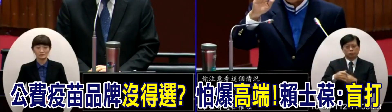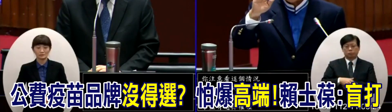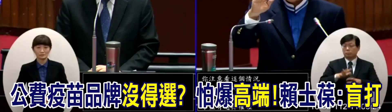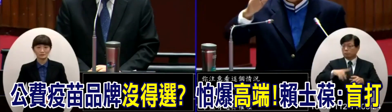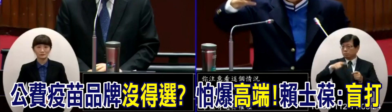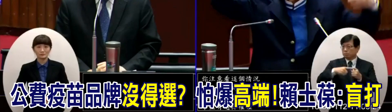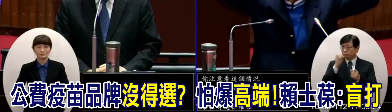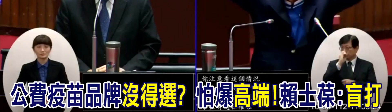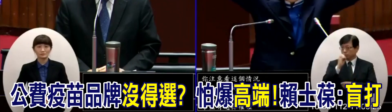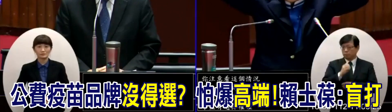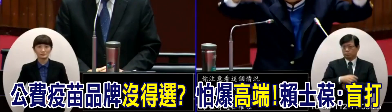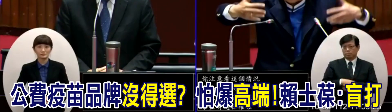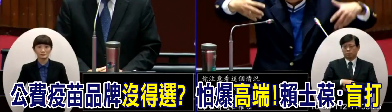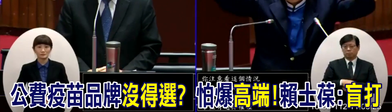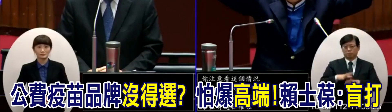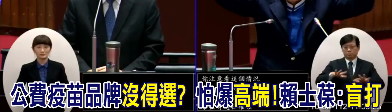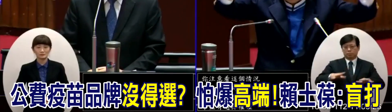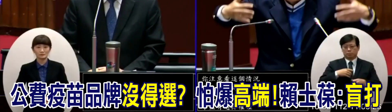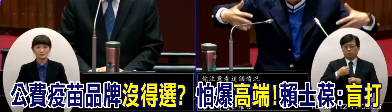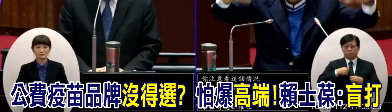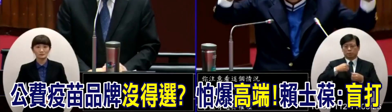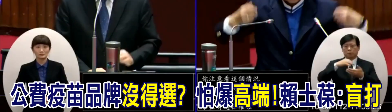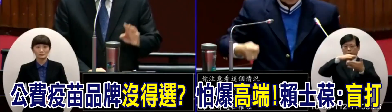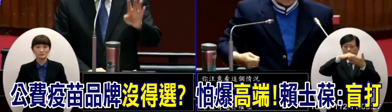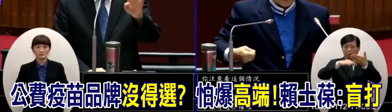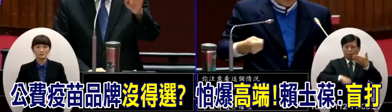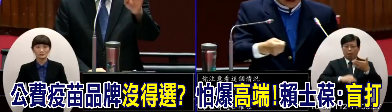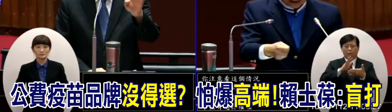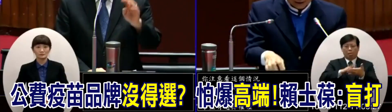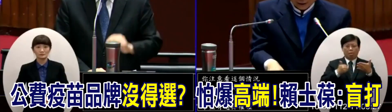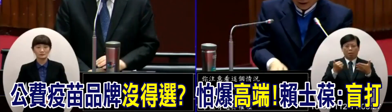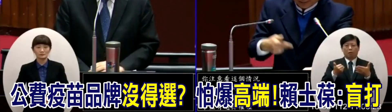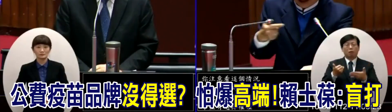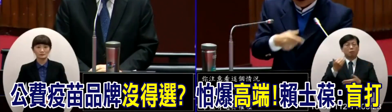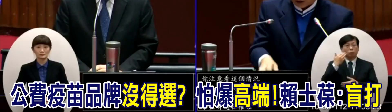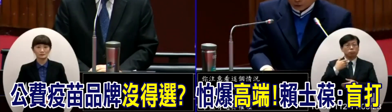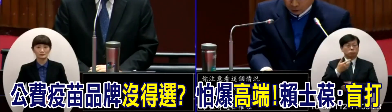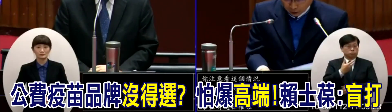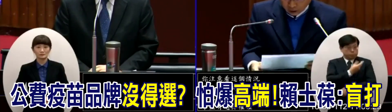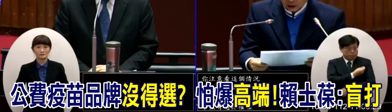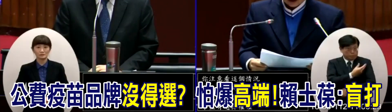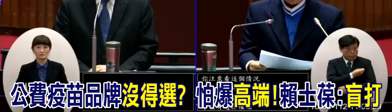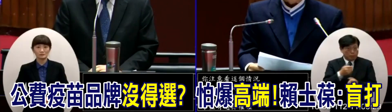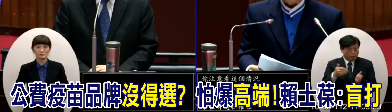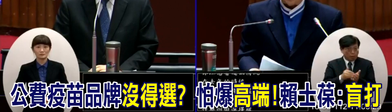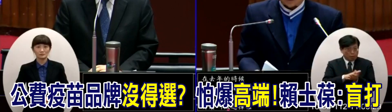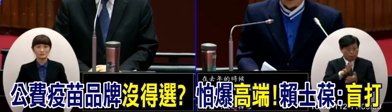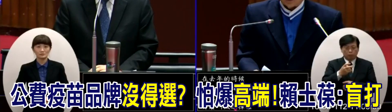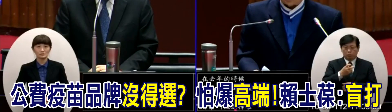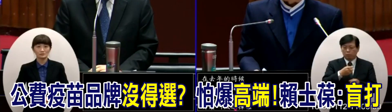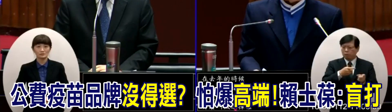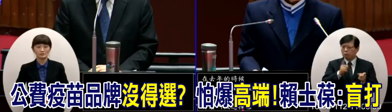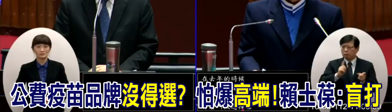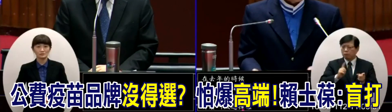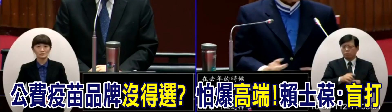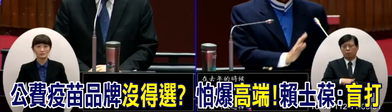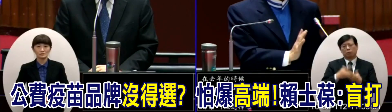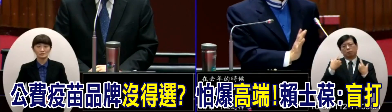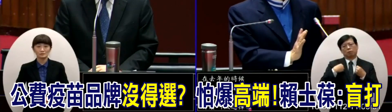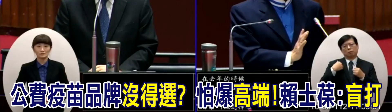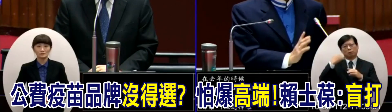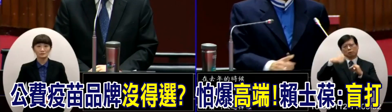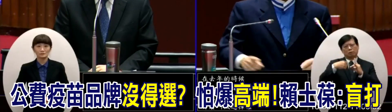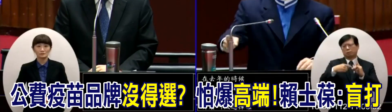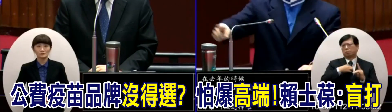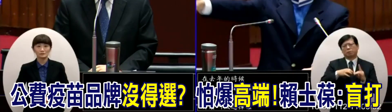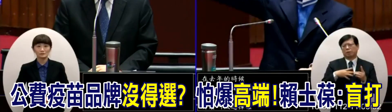嘞，给你我这 brand 盲目啊，因为怕你告诉我，哎，我这是啥高端呢？啊，你